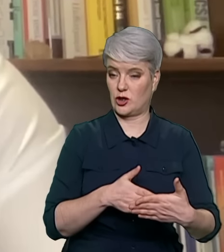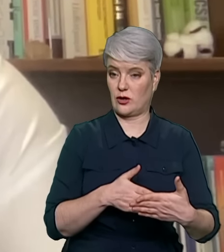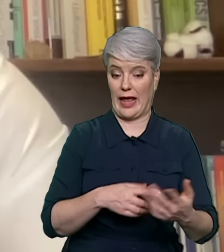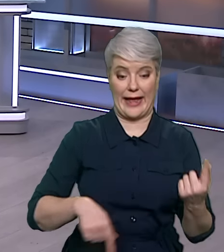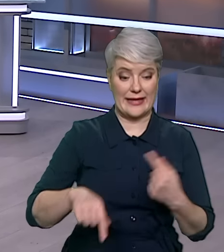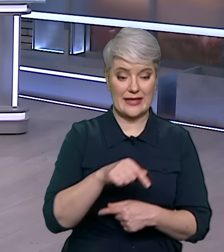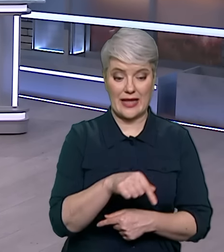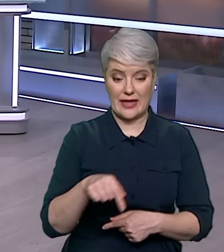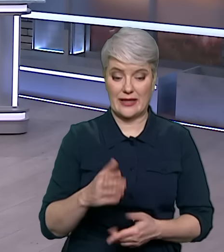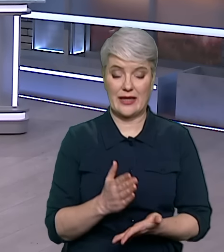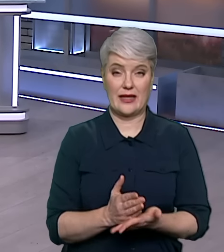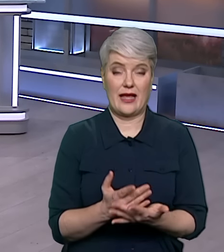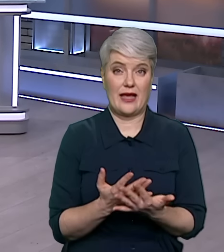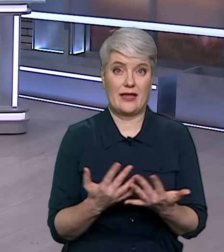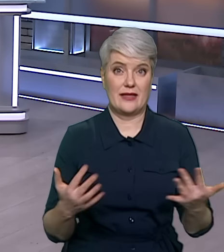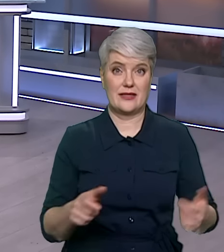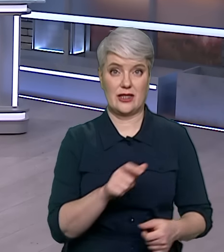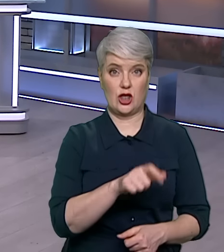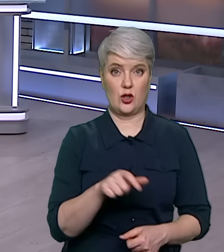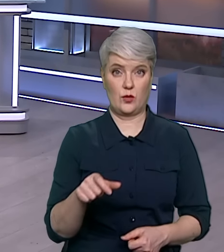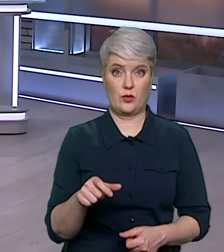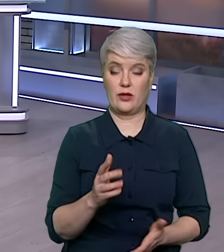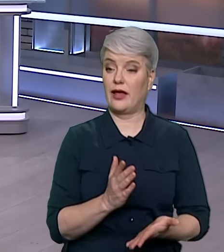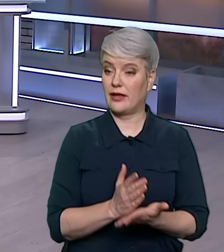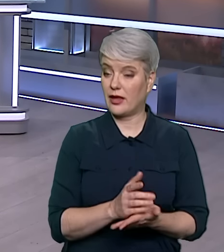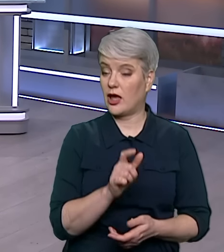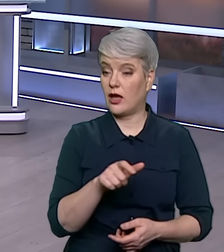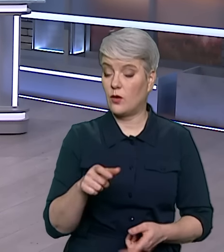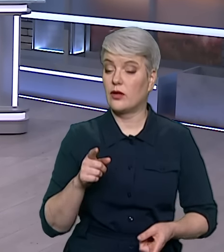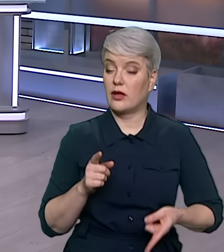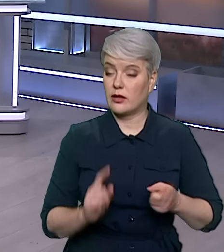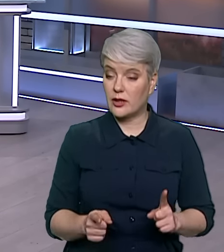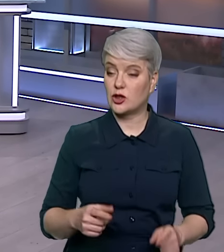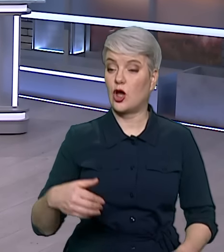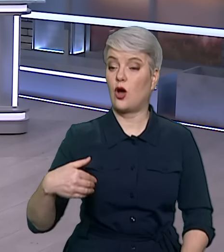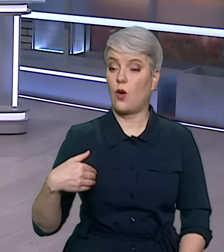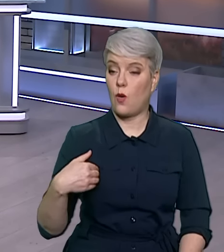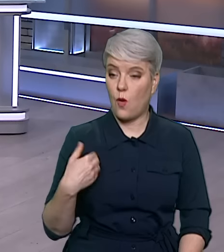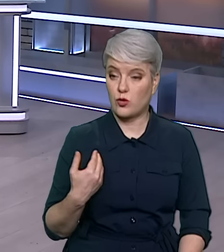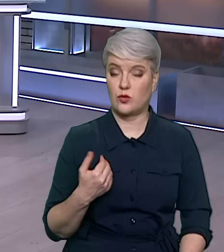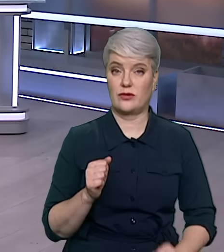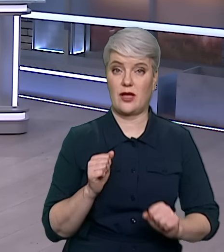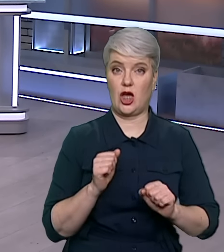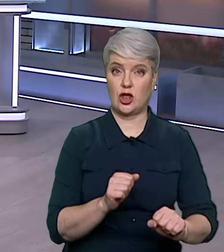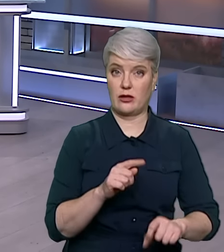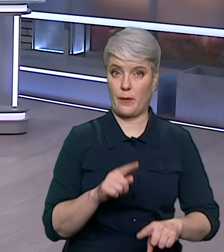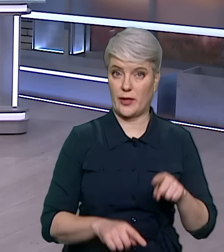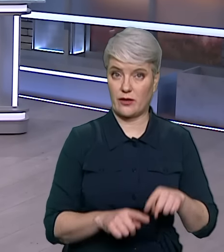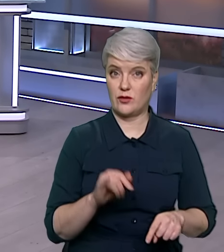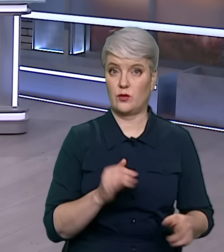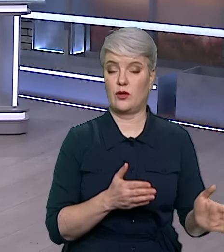є абсолютно різні люди. Є люди, які дійсно хочуть захищати батьківщину і готові,